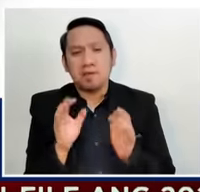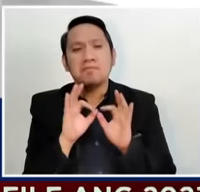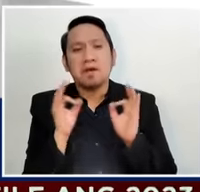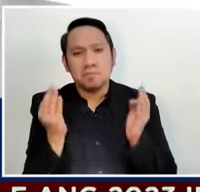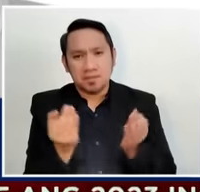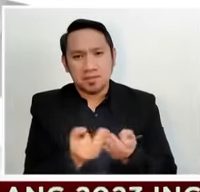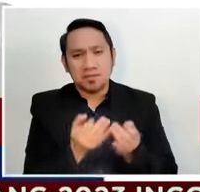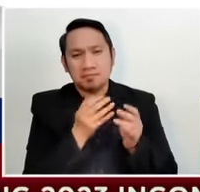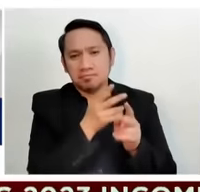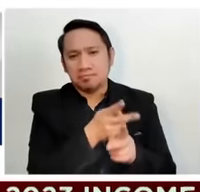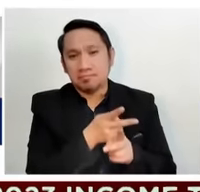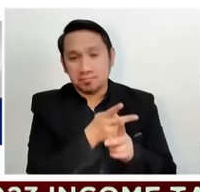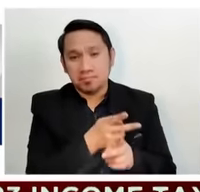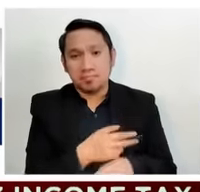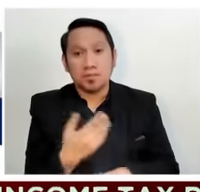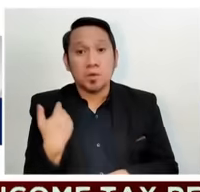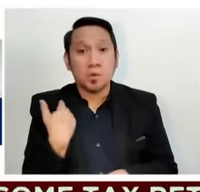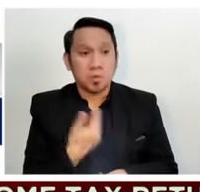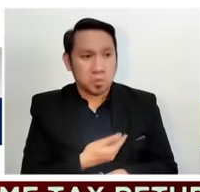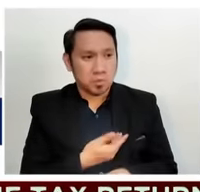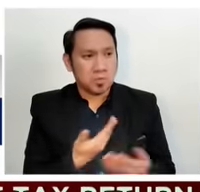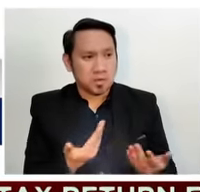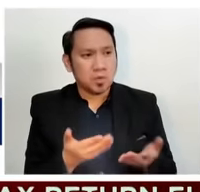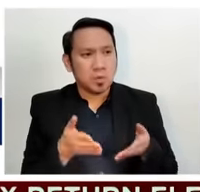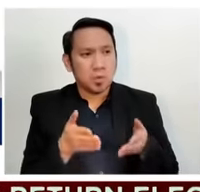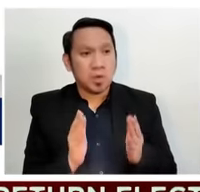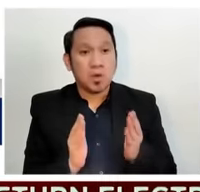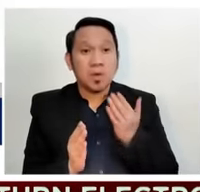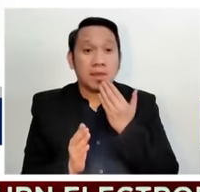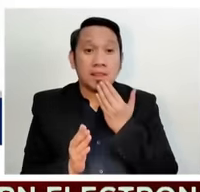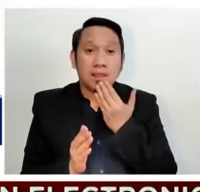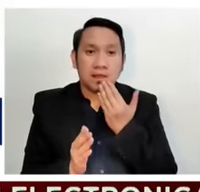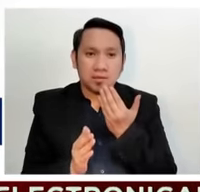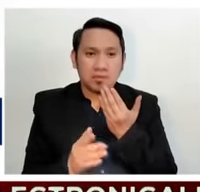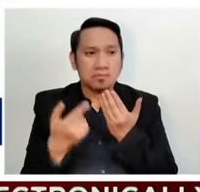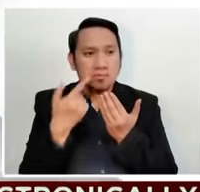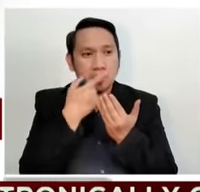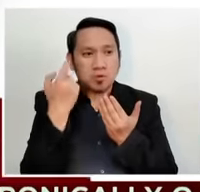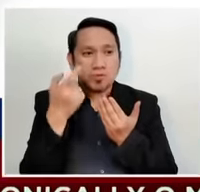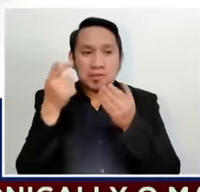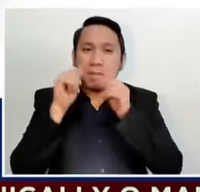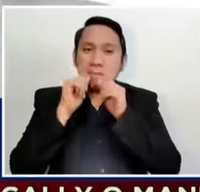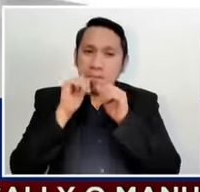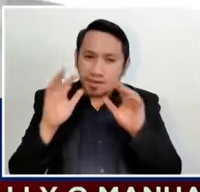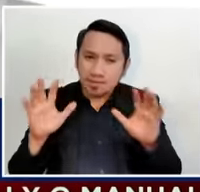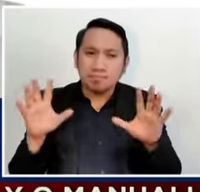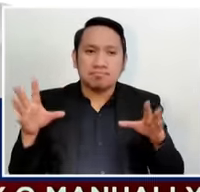ito po yung paraan din ng pasasalamat din po namin ng pamilya po sa mga blessings din po na natatanggap